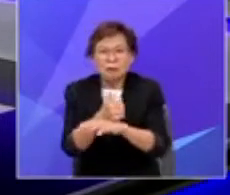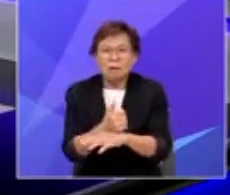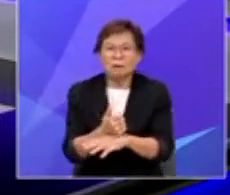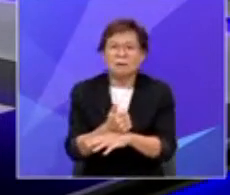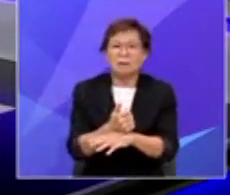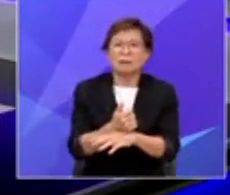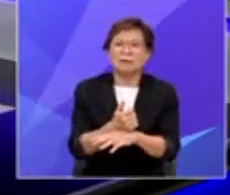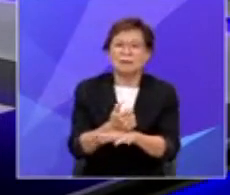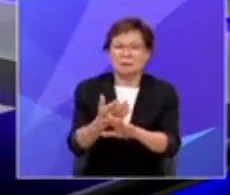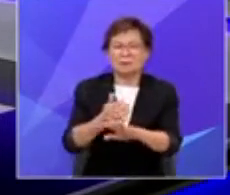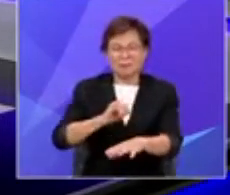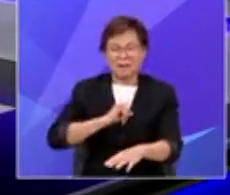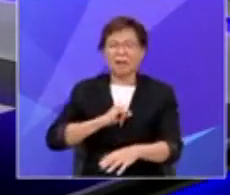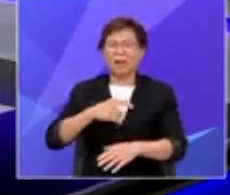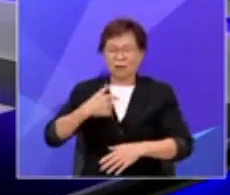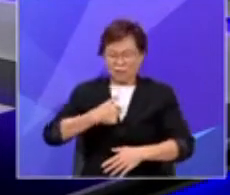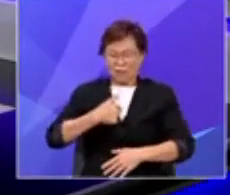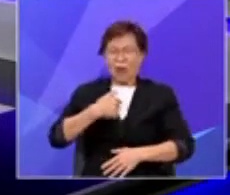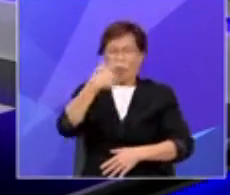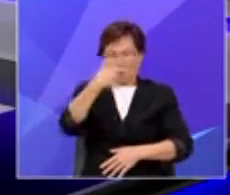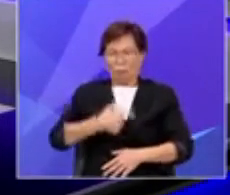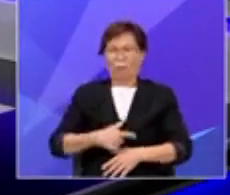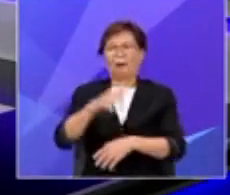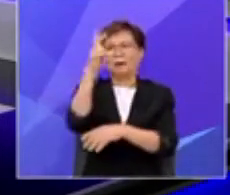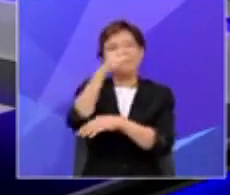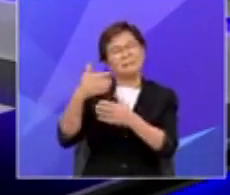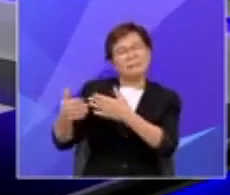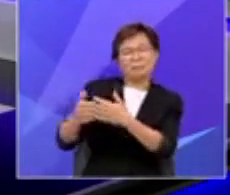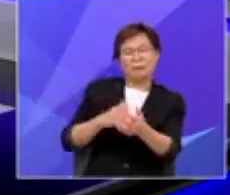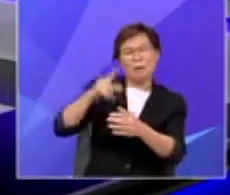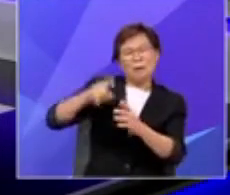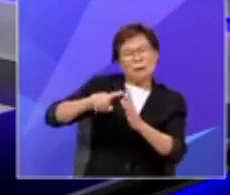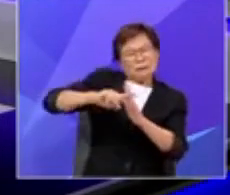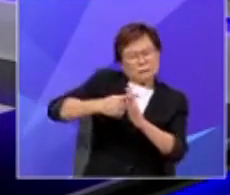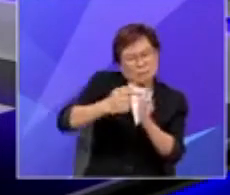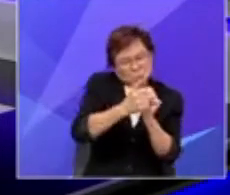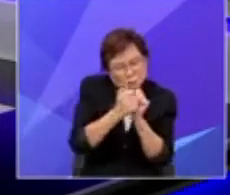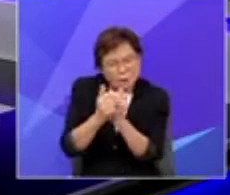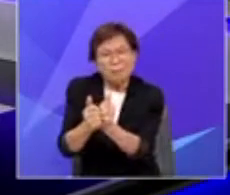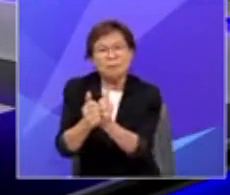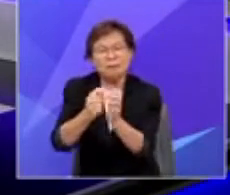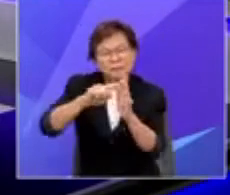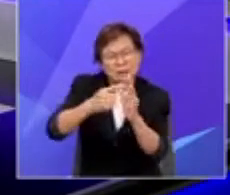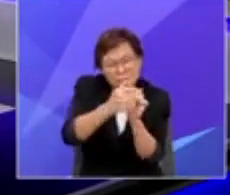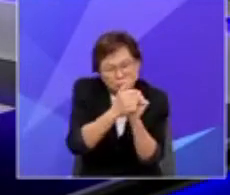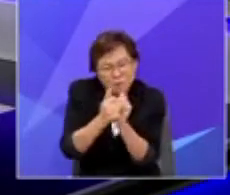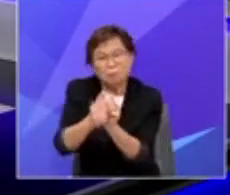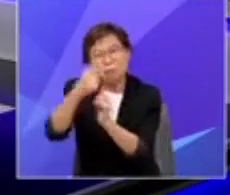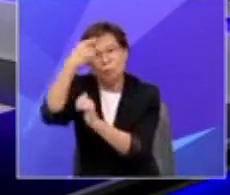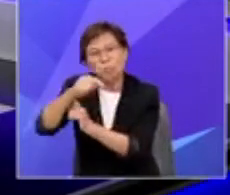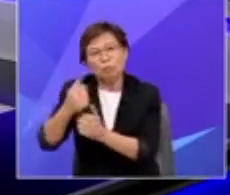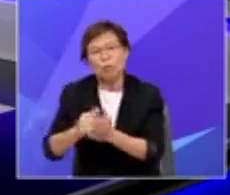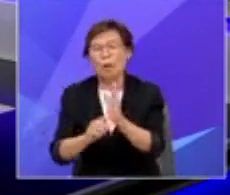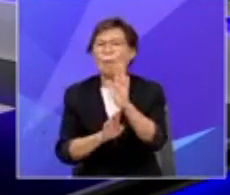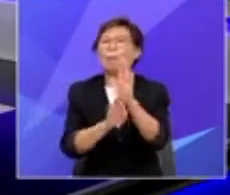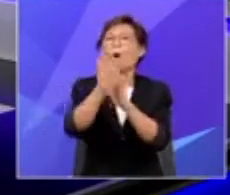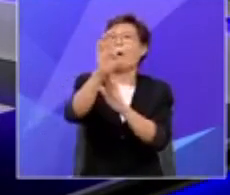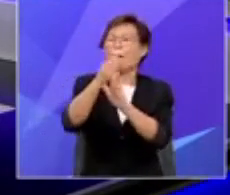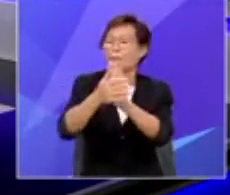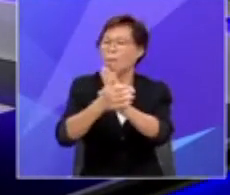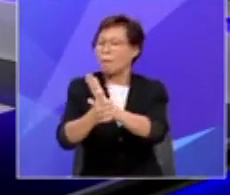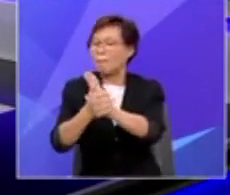kita kerajaan sajalah saya uang kerajaan tak pola hahaha yang perlu digerakkan bersama untuk membangun